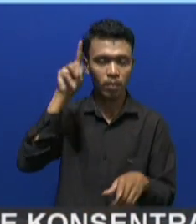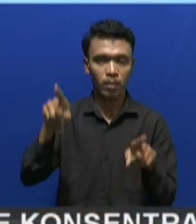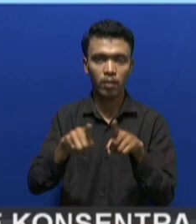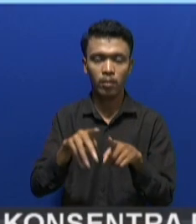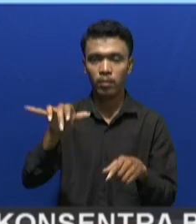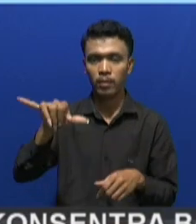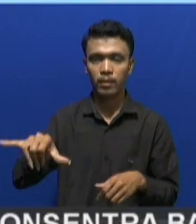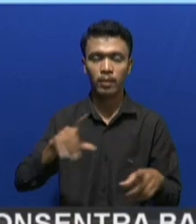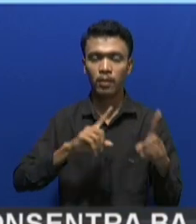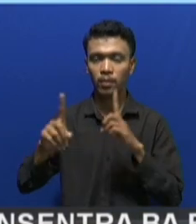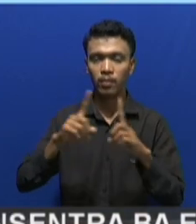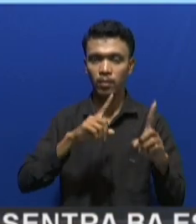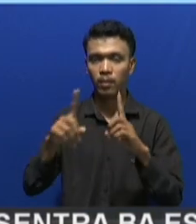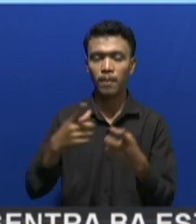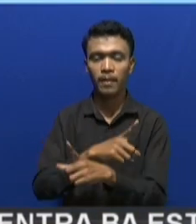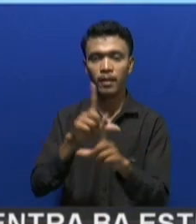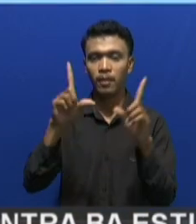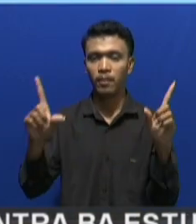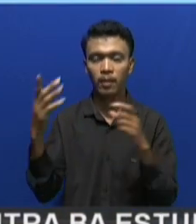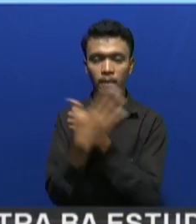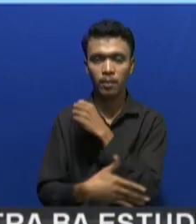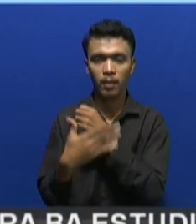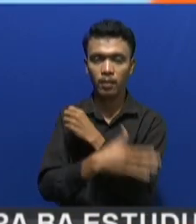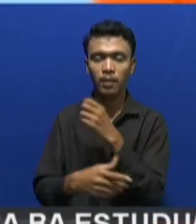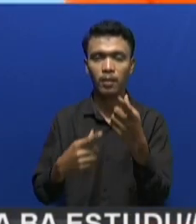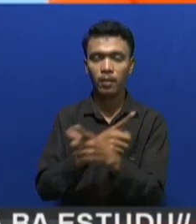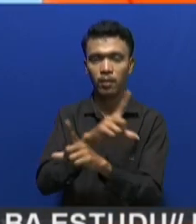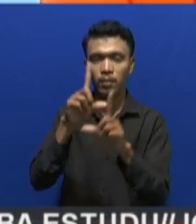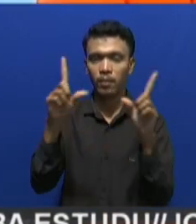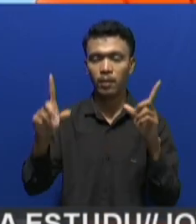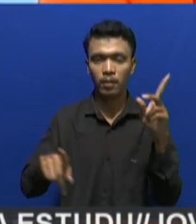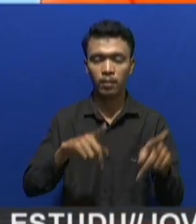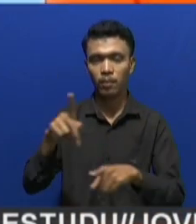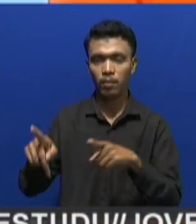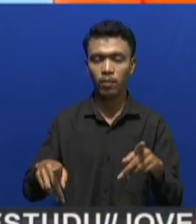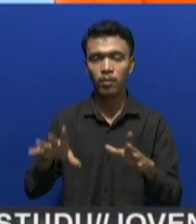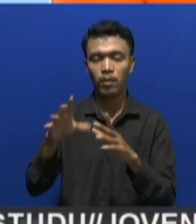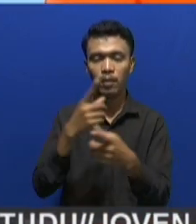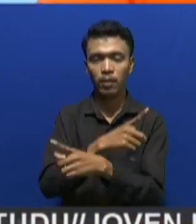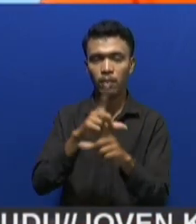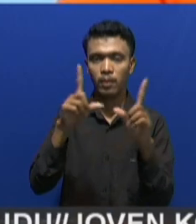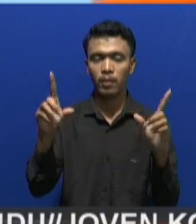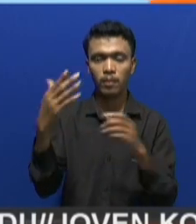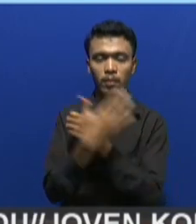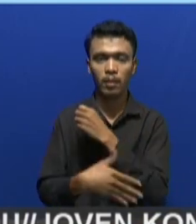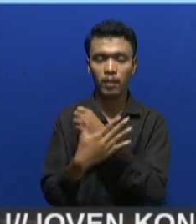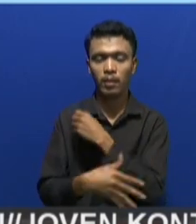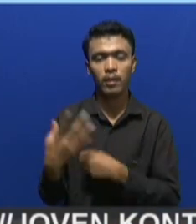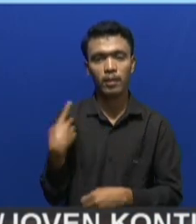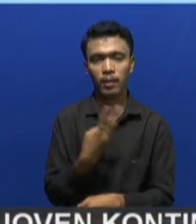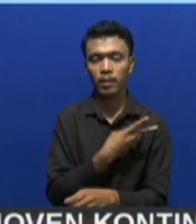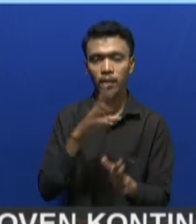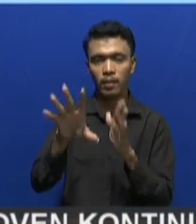kulia e liberta patria liberta povo liberta patria ita etan tiana e liberta povo oinsa